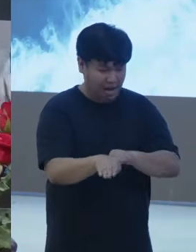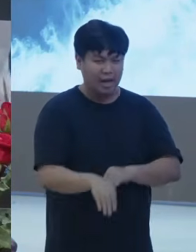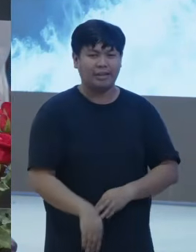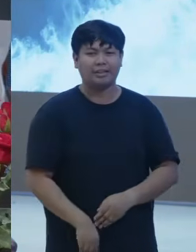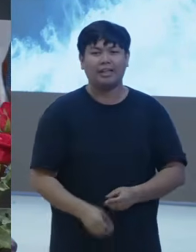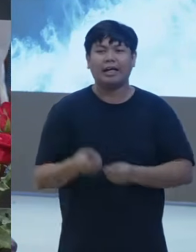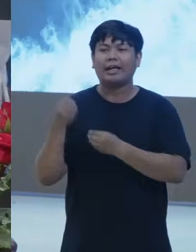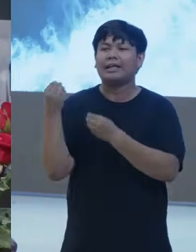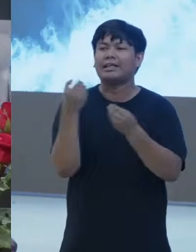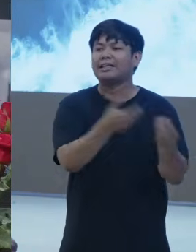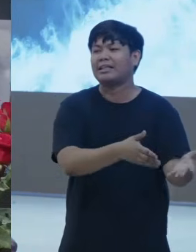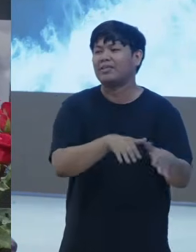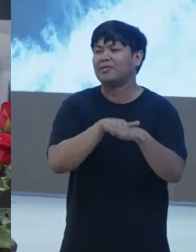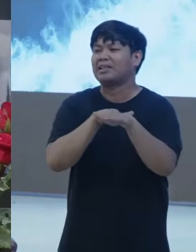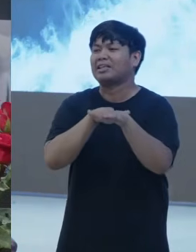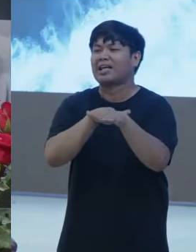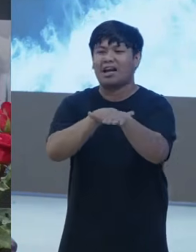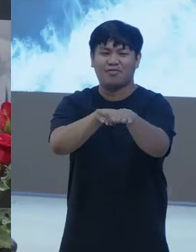traffic.